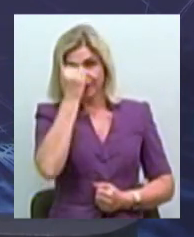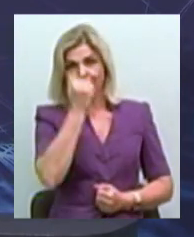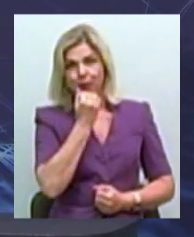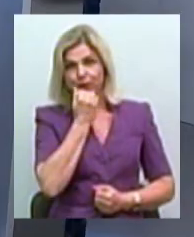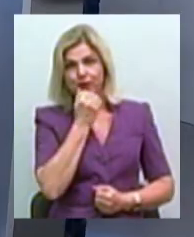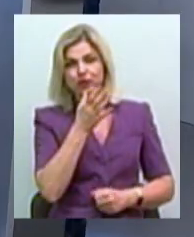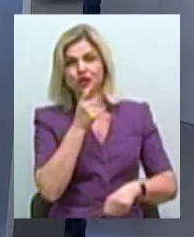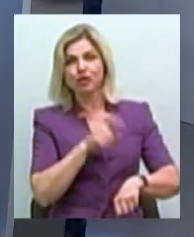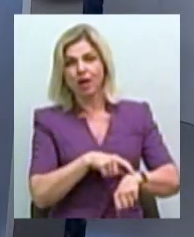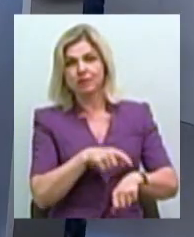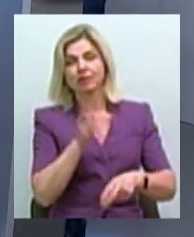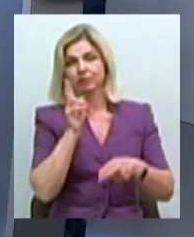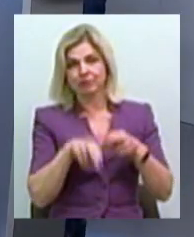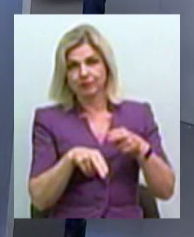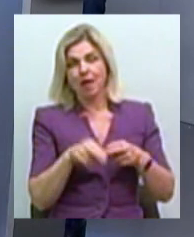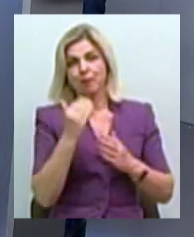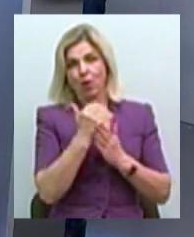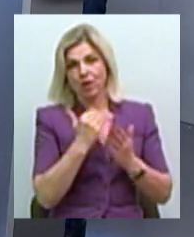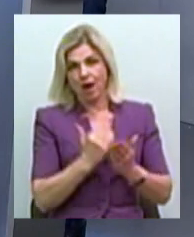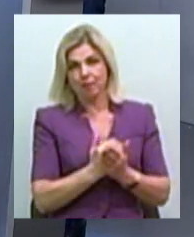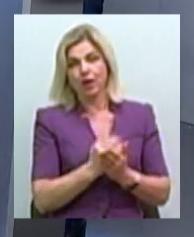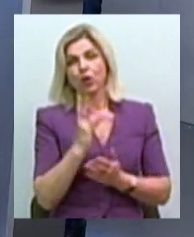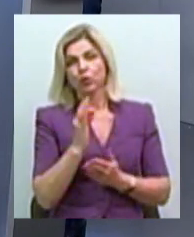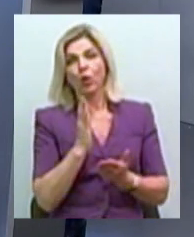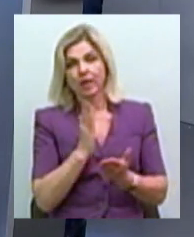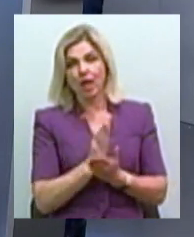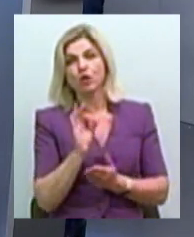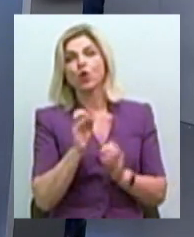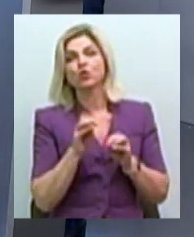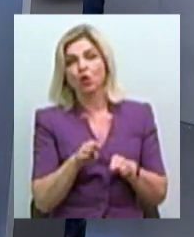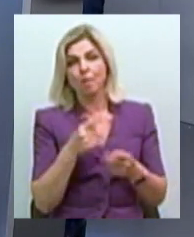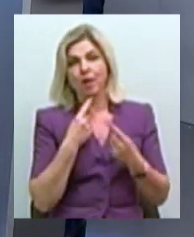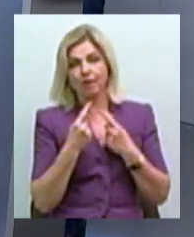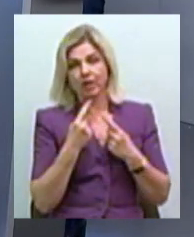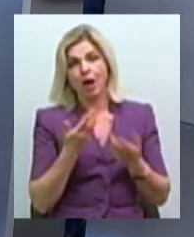Дякую. Час програми вичерпано, але є, в принципі, про що поговорити,